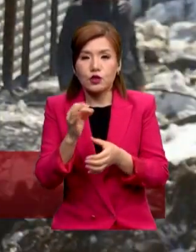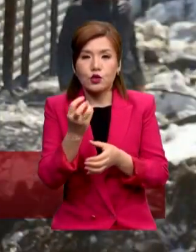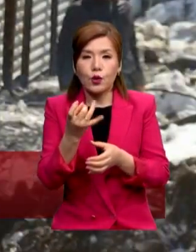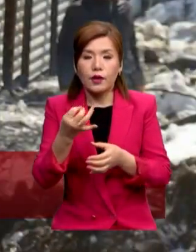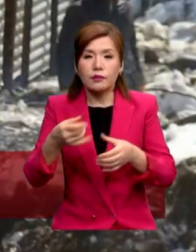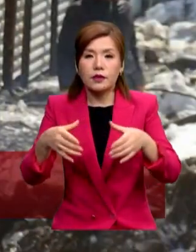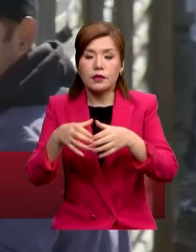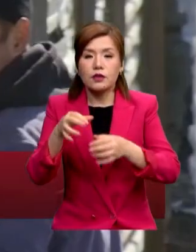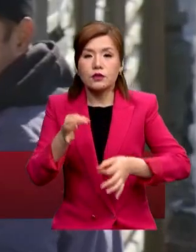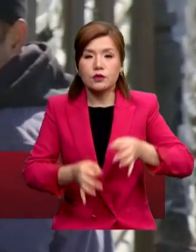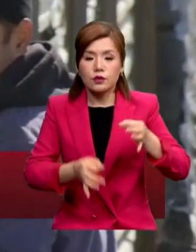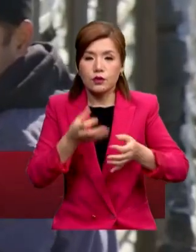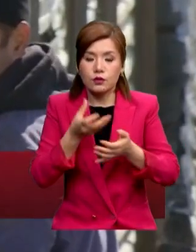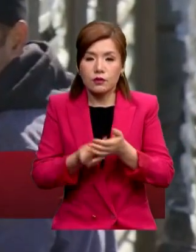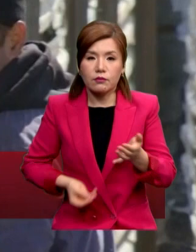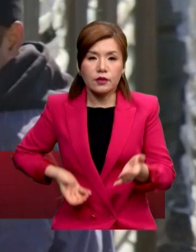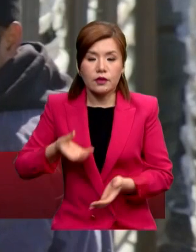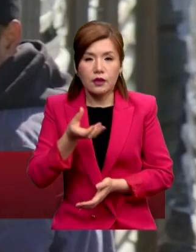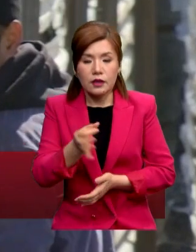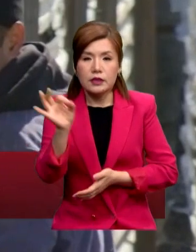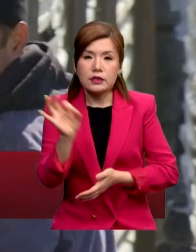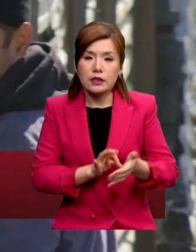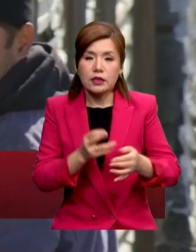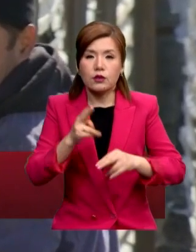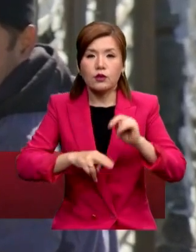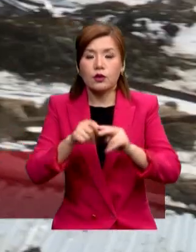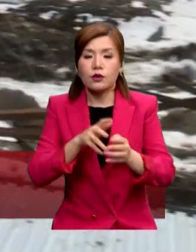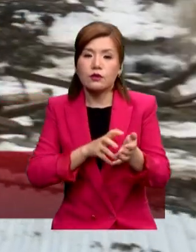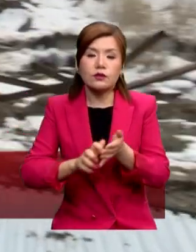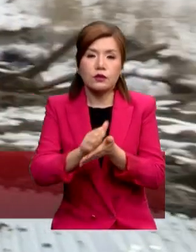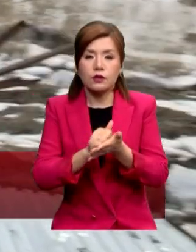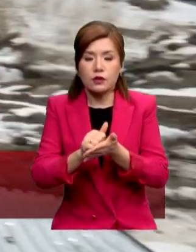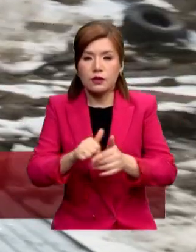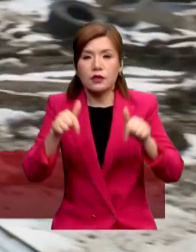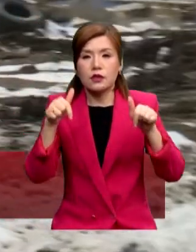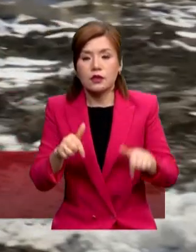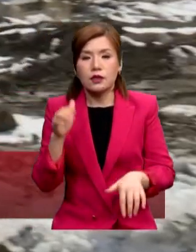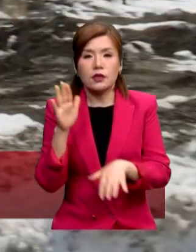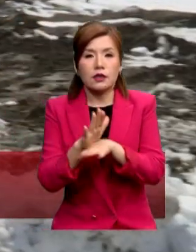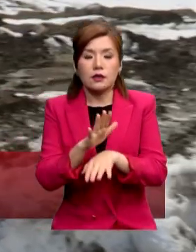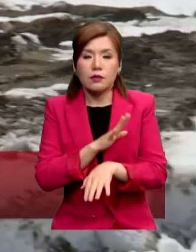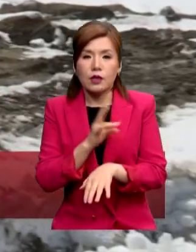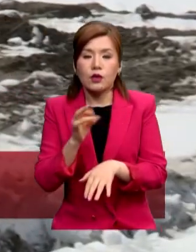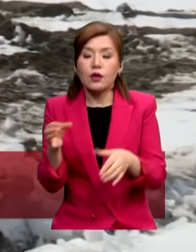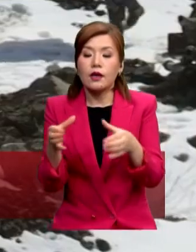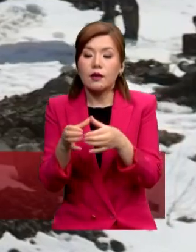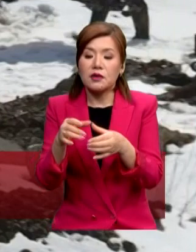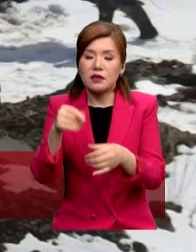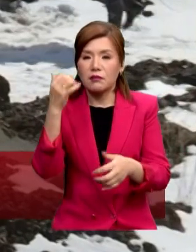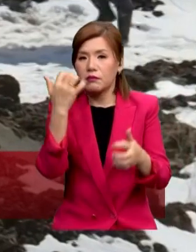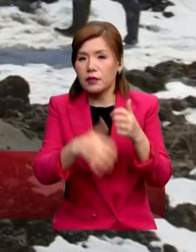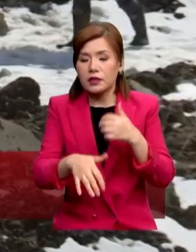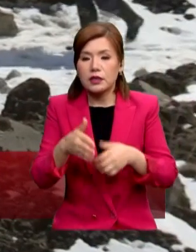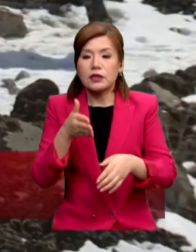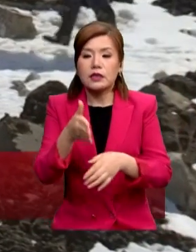KZ-ке сот өз қаражаты есебінен жедел түрде құрылысты бұзу туралы шешім шығарған еді. Алайда компания оған қолды бір